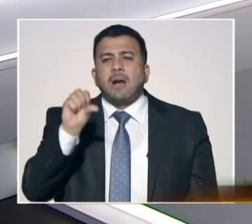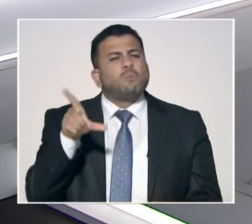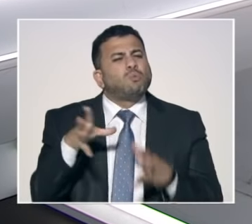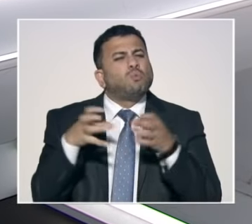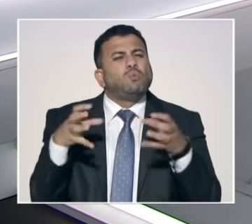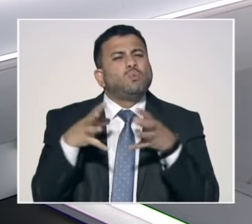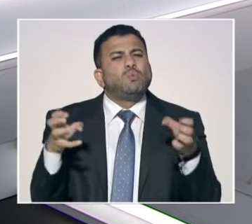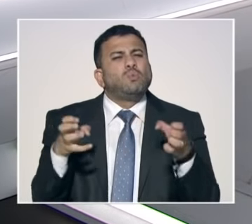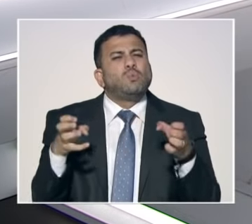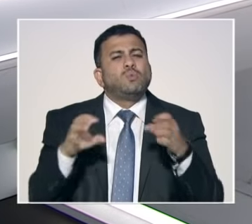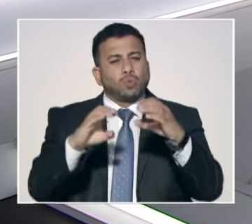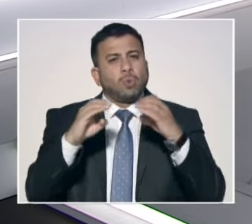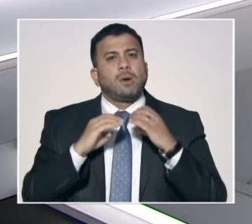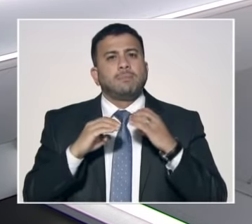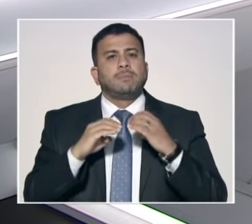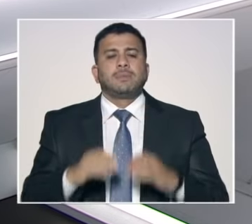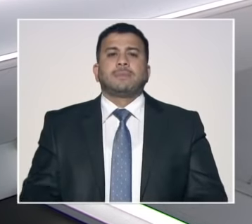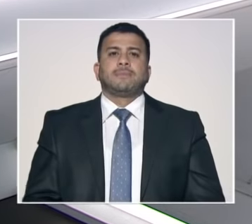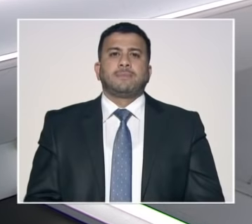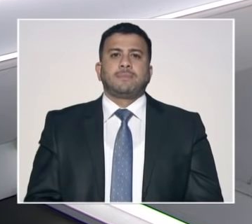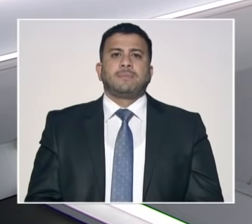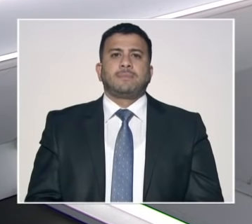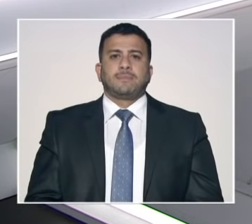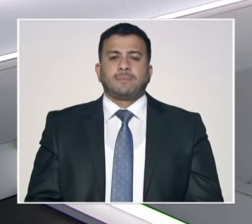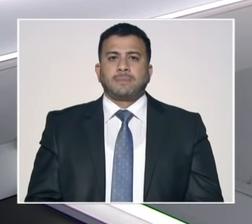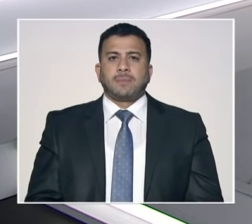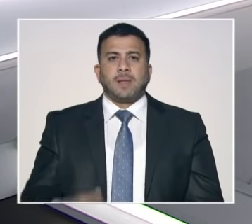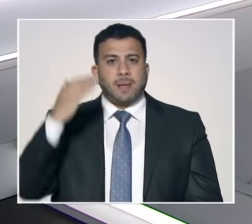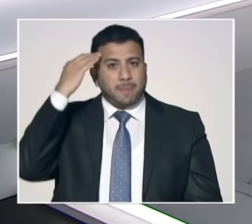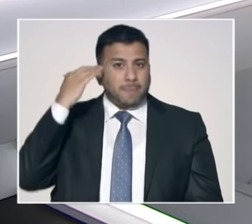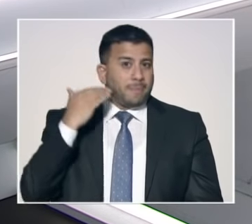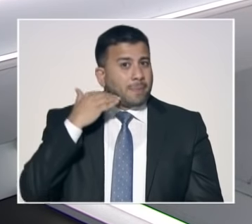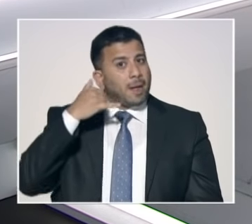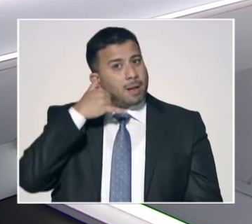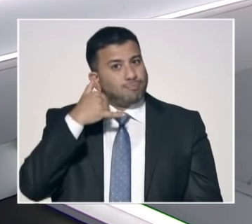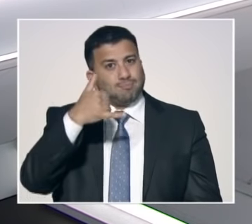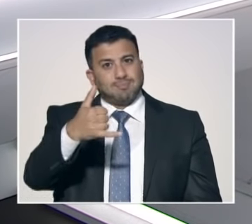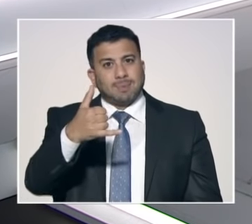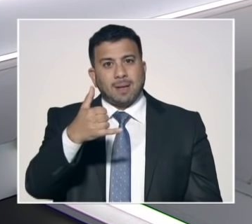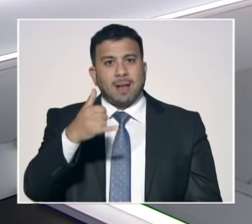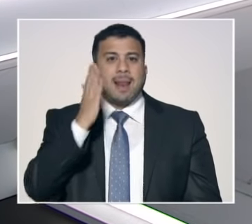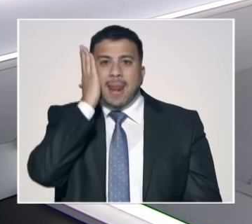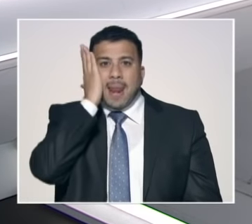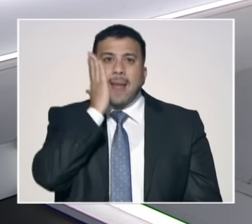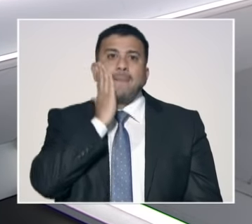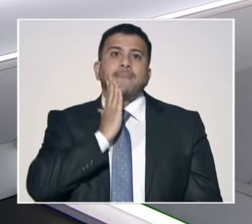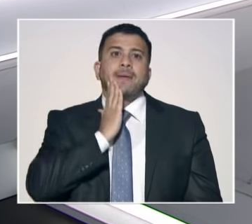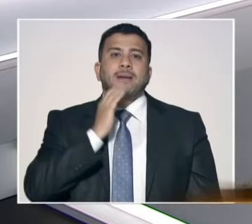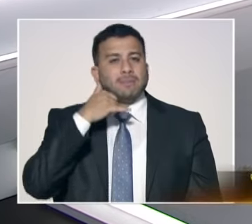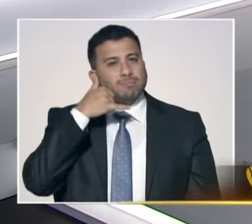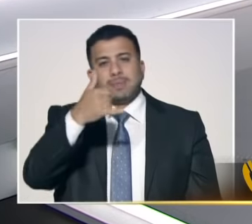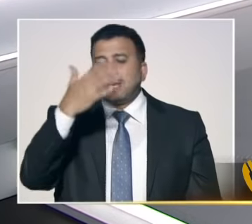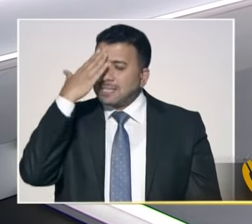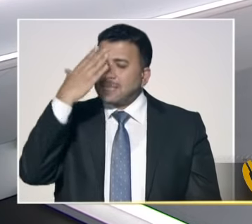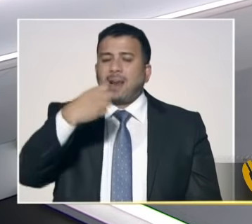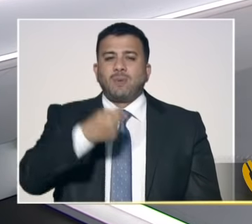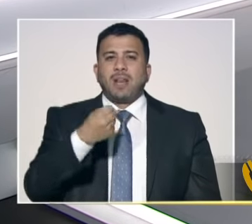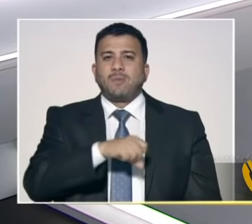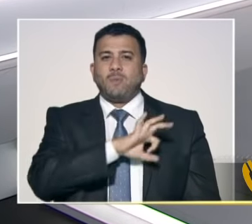بارك الله فيك. وفيك بارك. تفضل يا أم أنور، ليبيا. السلام عليكم. عليكم السلام ورحمة